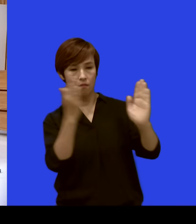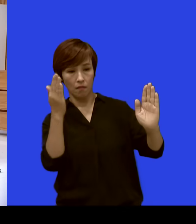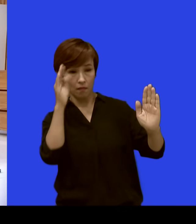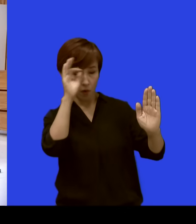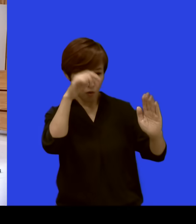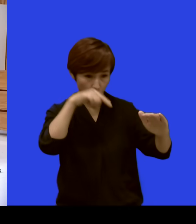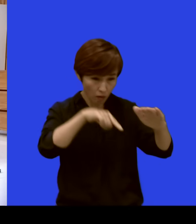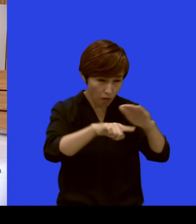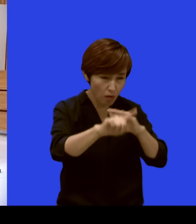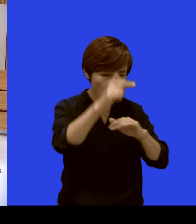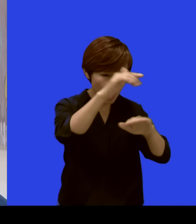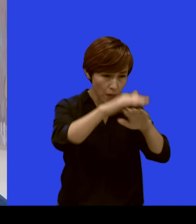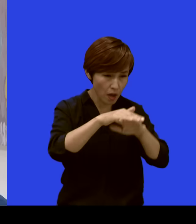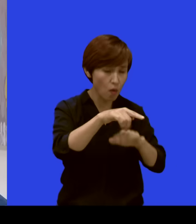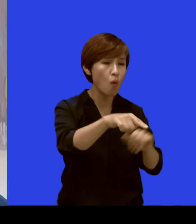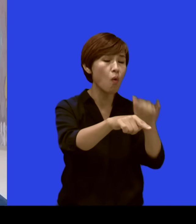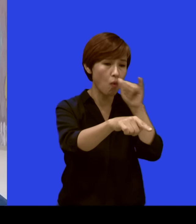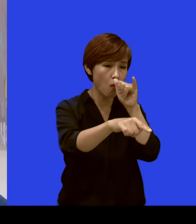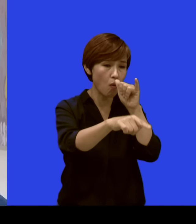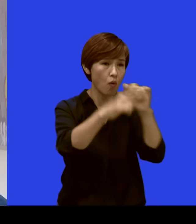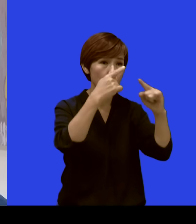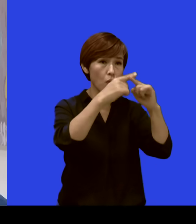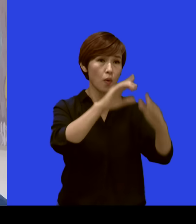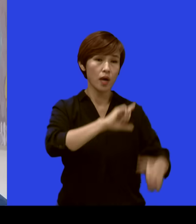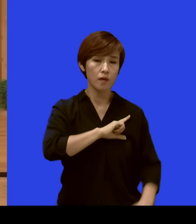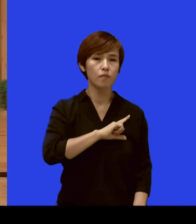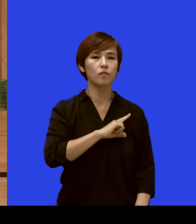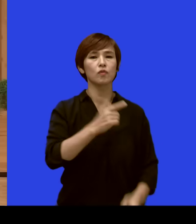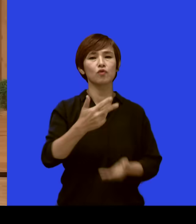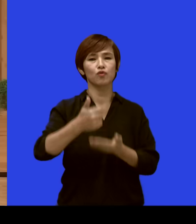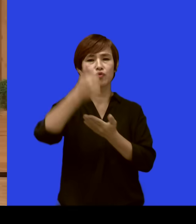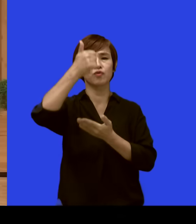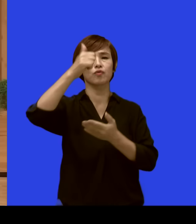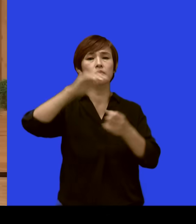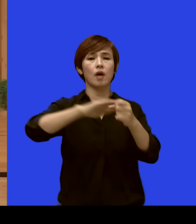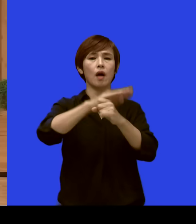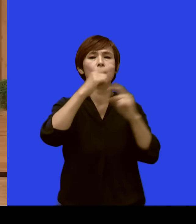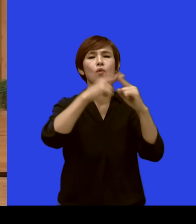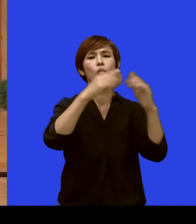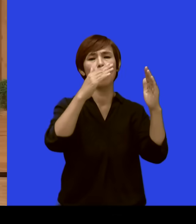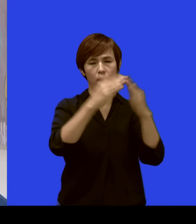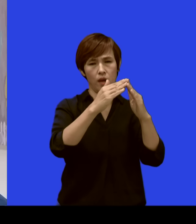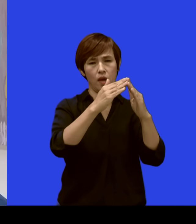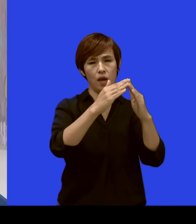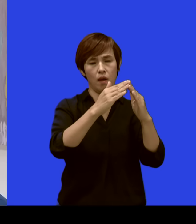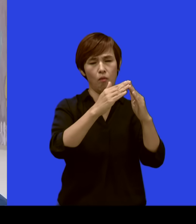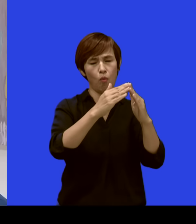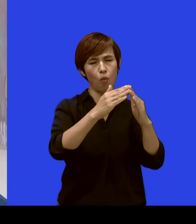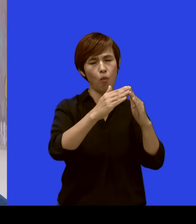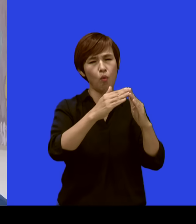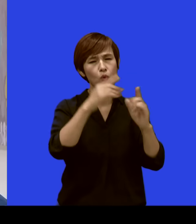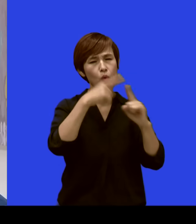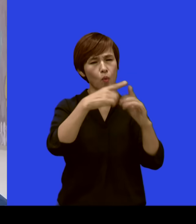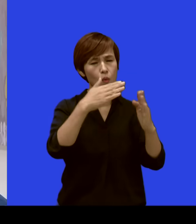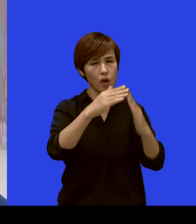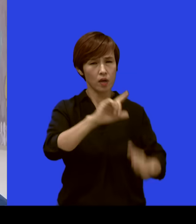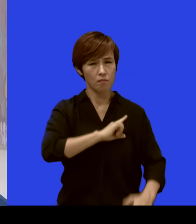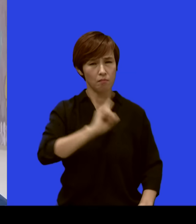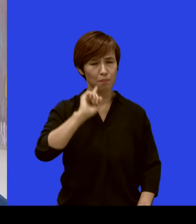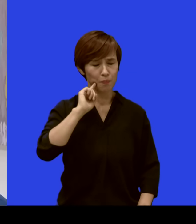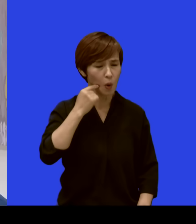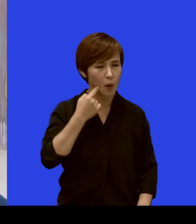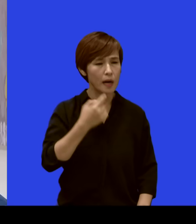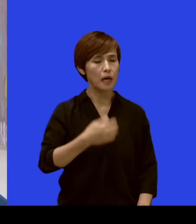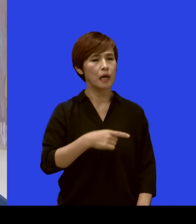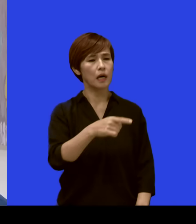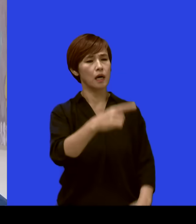지하에 예배당이 그대로 있고 교회 이름이 주사랑 교회예요. 교회 이름이 너무 이쁜 거예요. 근데 이 교회가 이렇게 문 닫는 게 너무